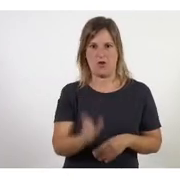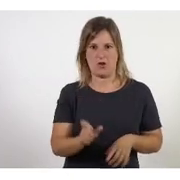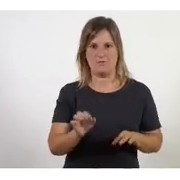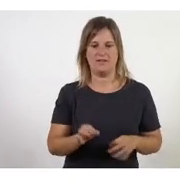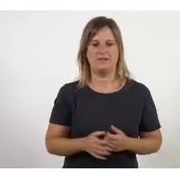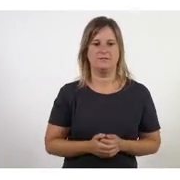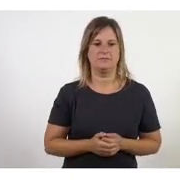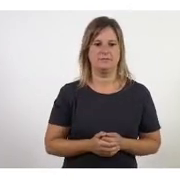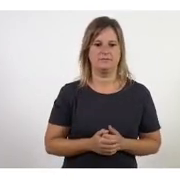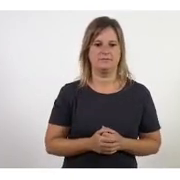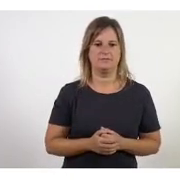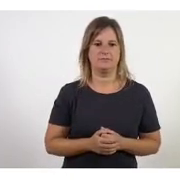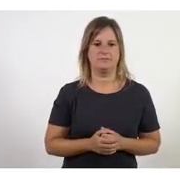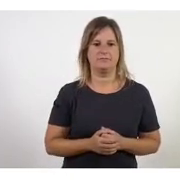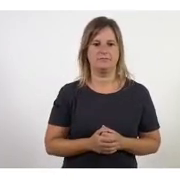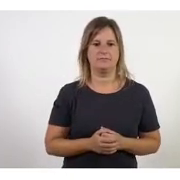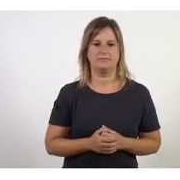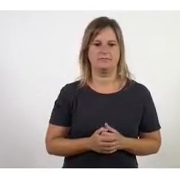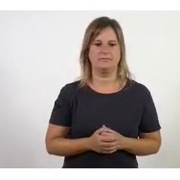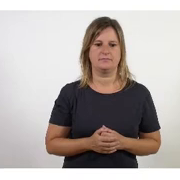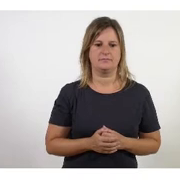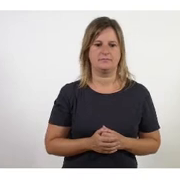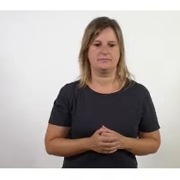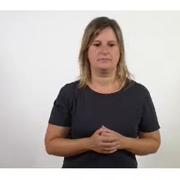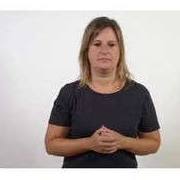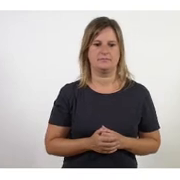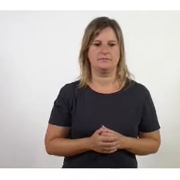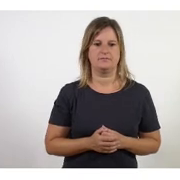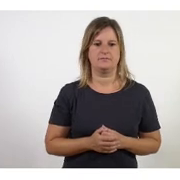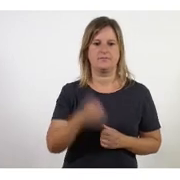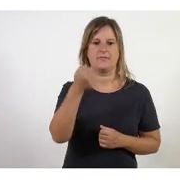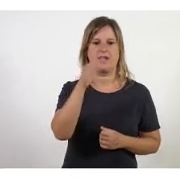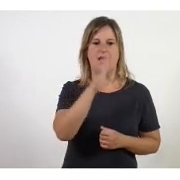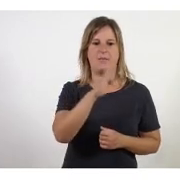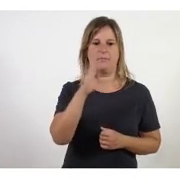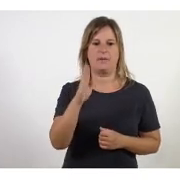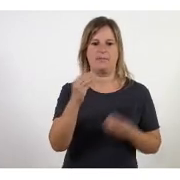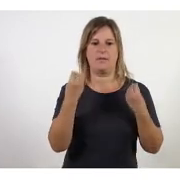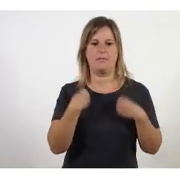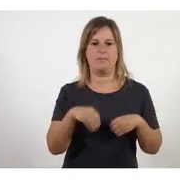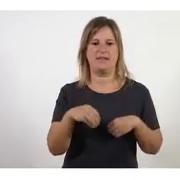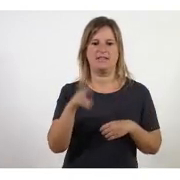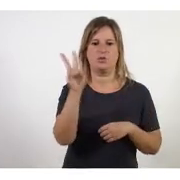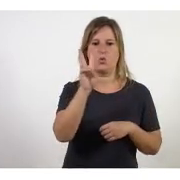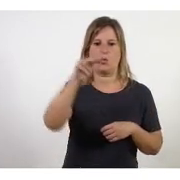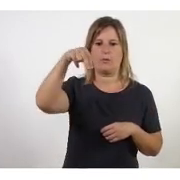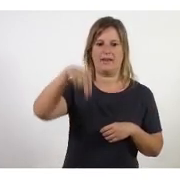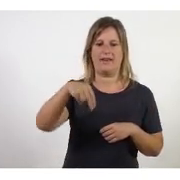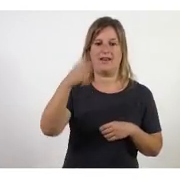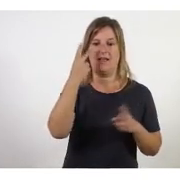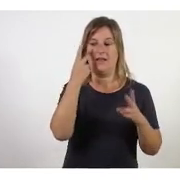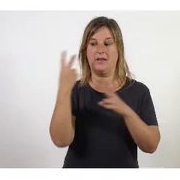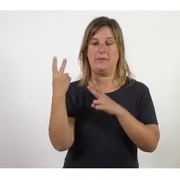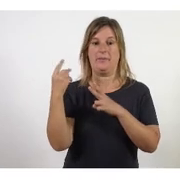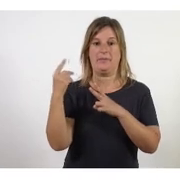Perfecte. Doncs som-hi. Us deia, l'aplicació és aquesta aplicació que es diu BN. La teniu a la meva pantalla a